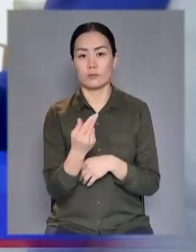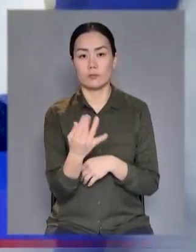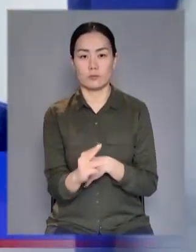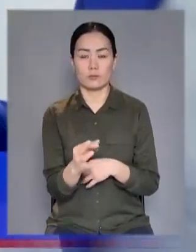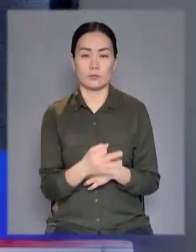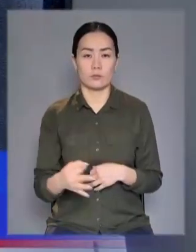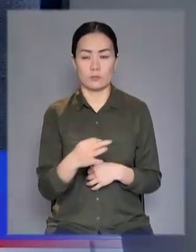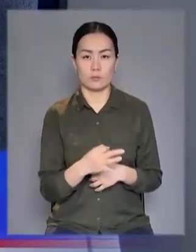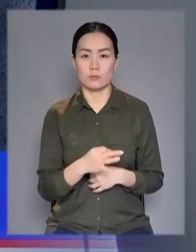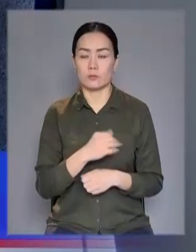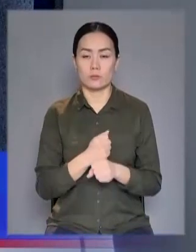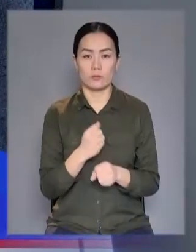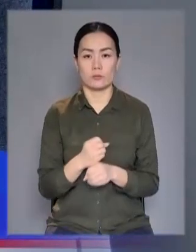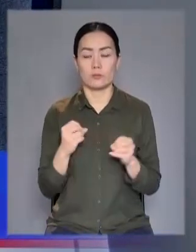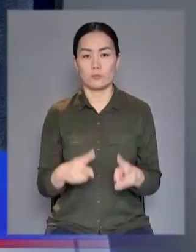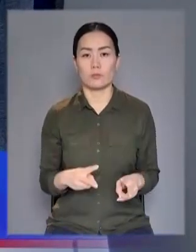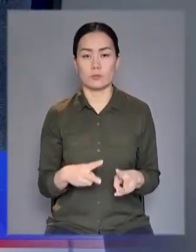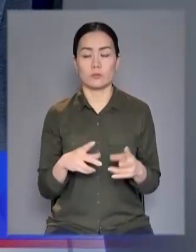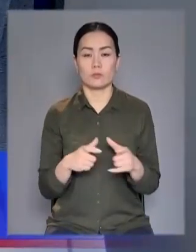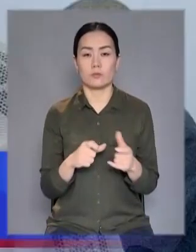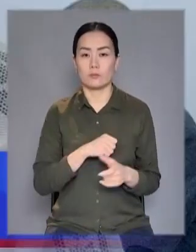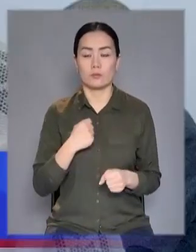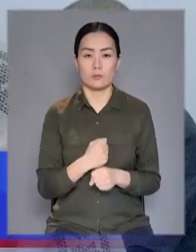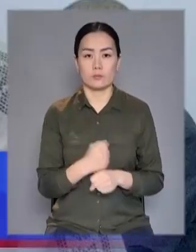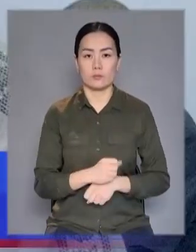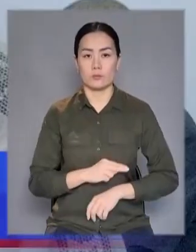акиматах сельских округов созданы специальные уголки